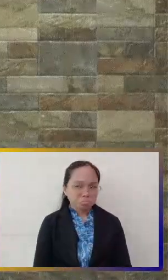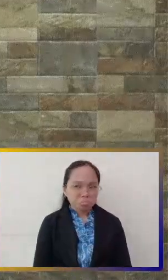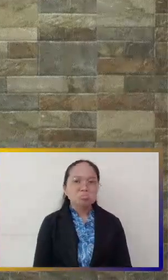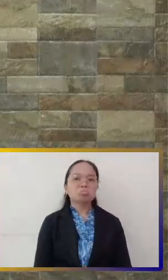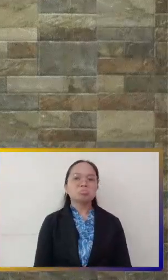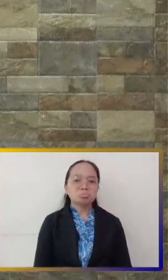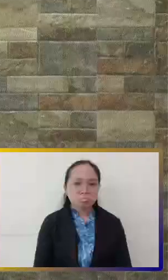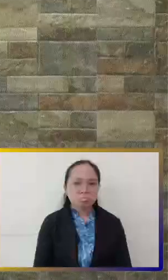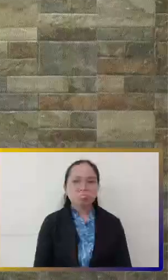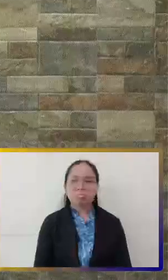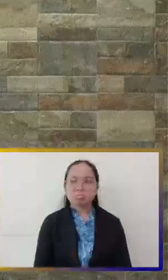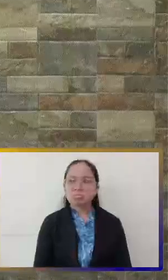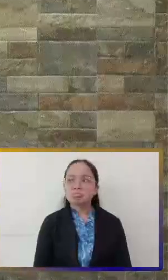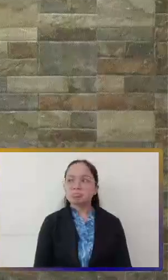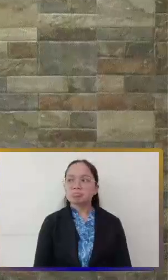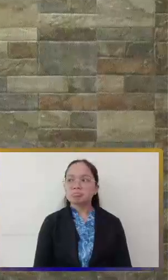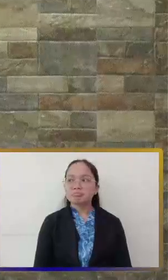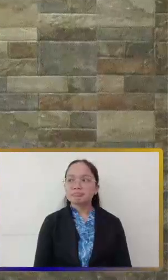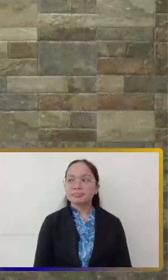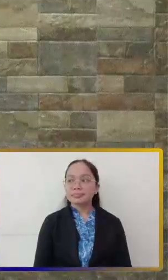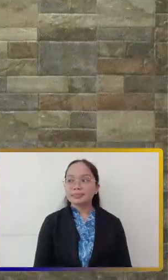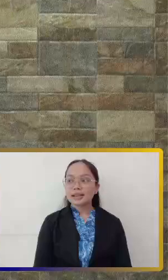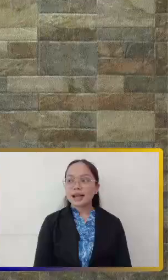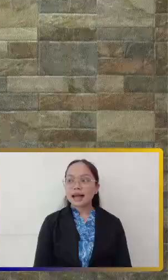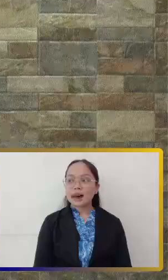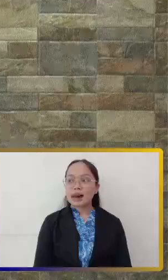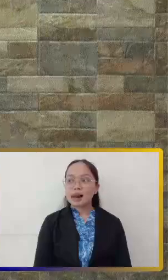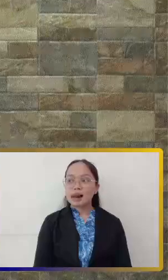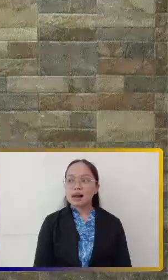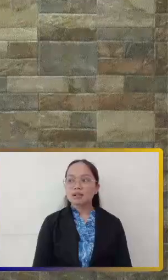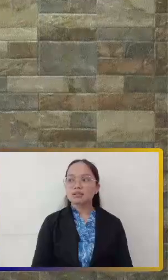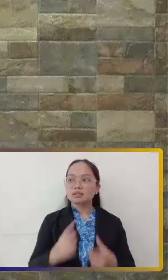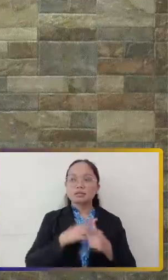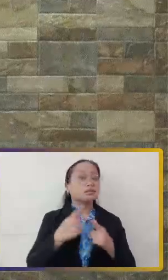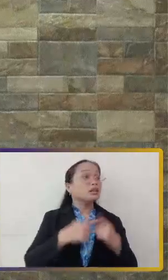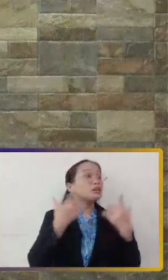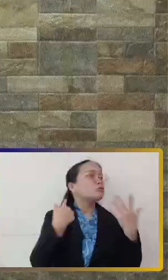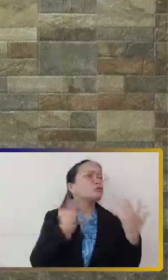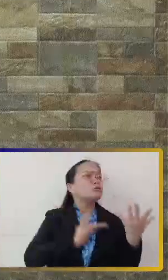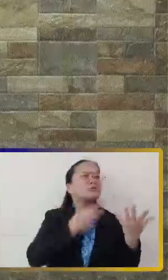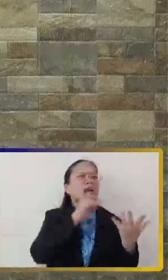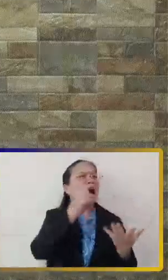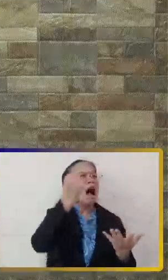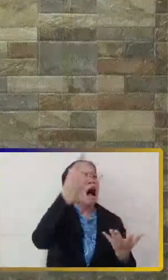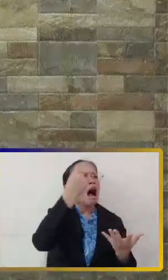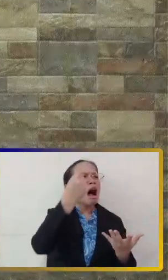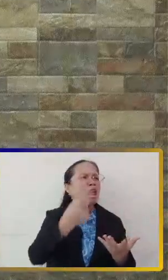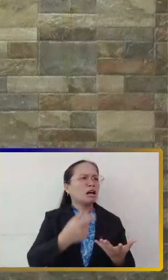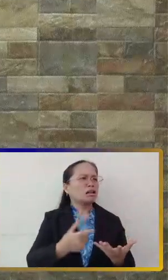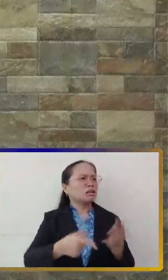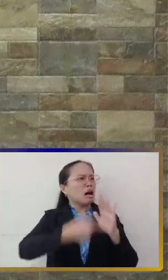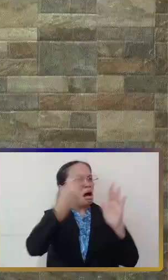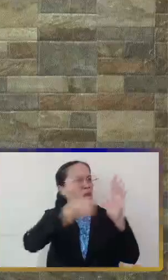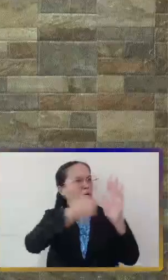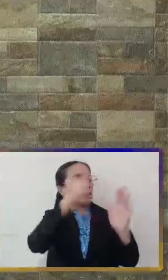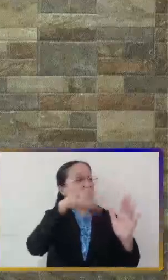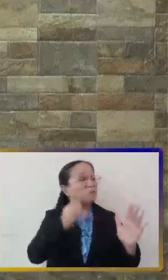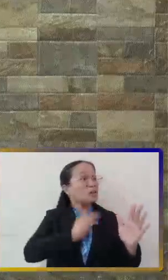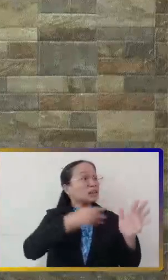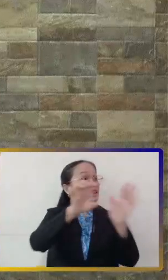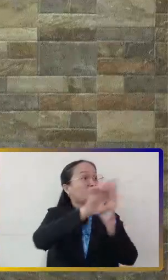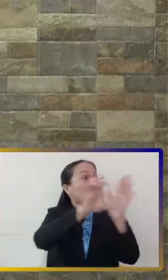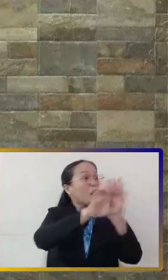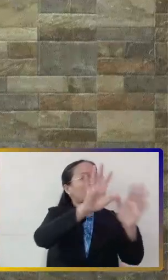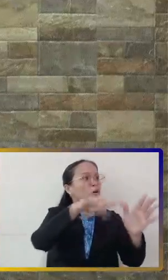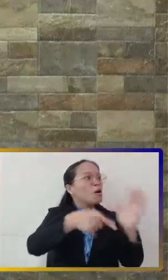Hindi po natin naiintindihan yan. At maraming beses naging passive na po tayo. Pumapasok tayo sa gym para lamang makita